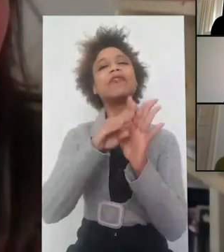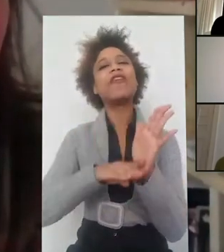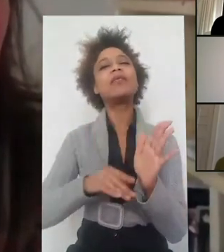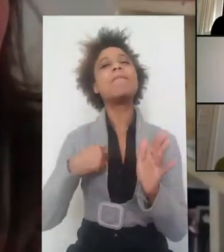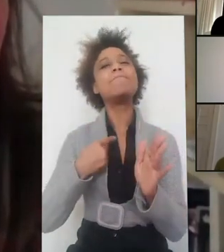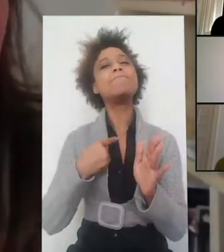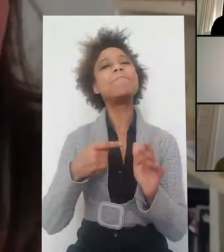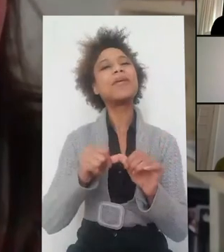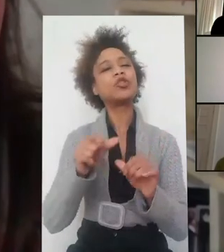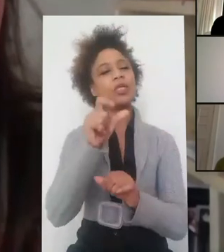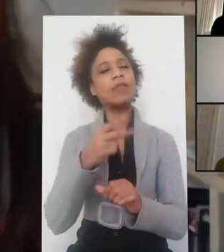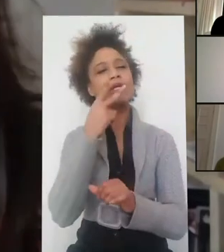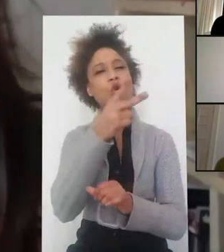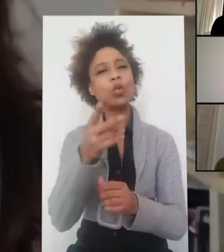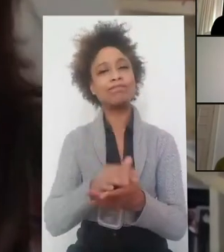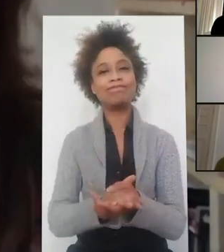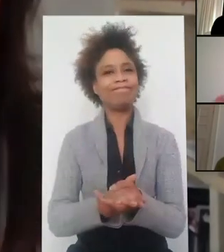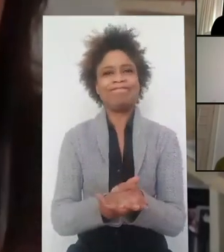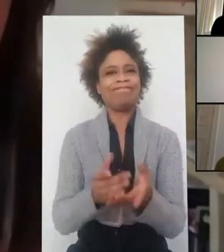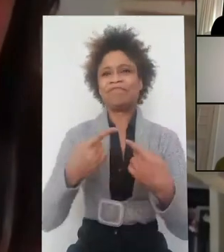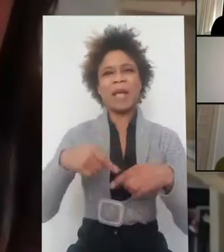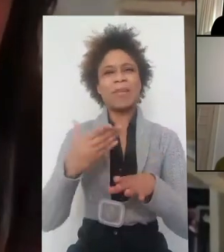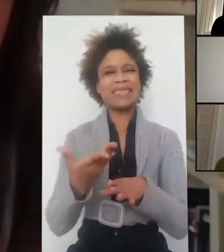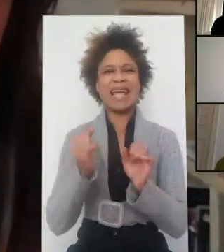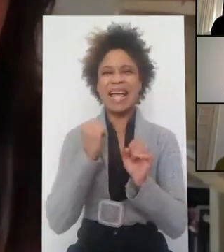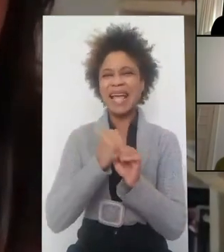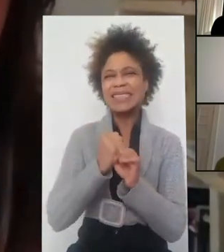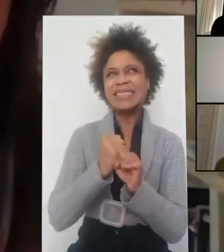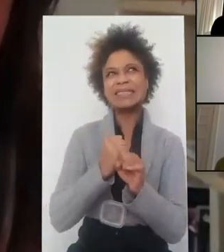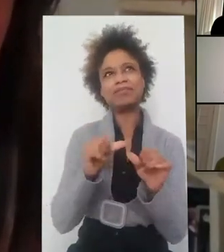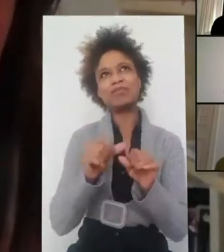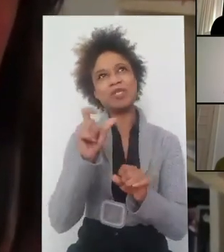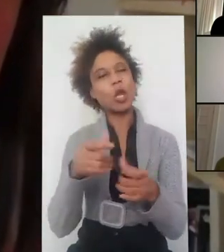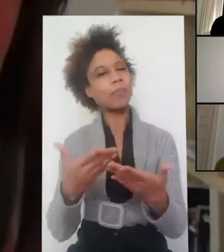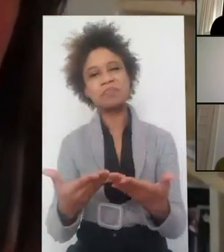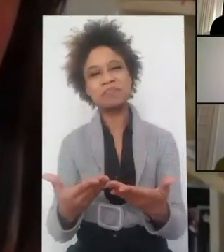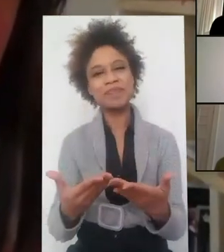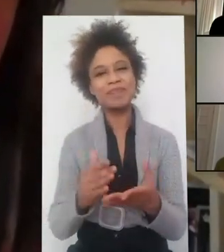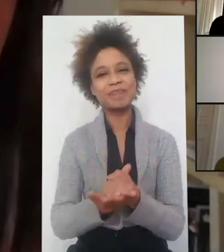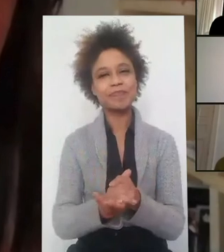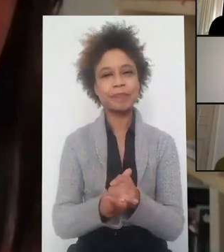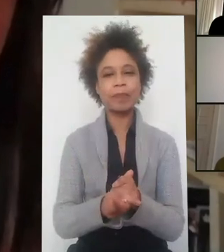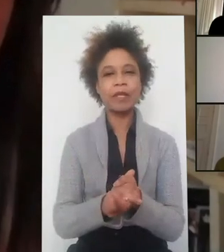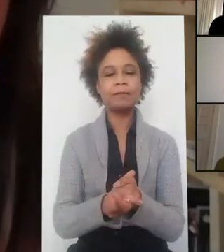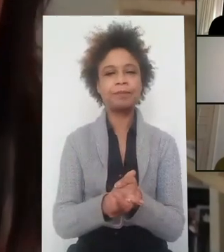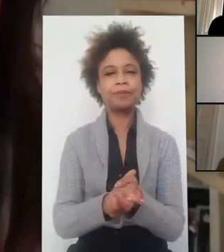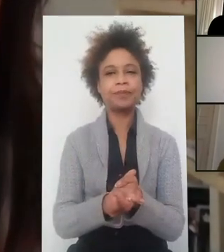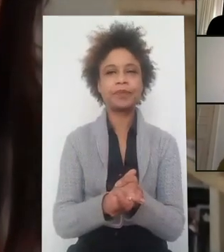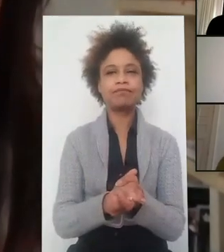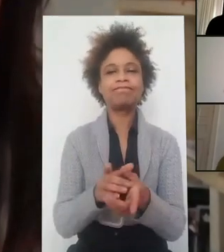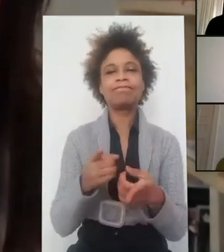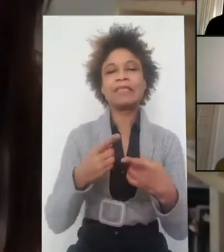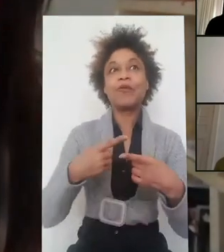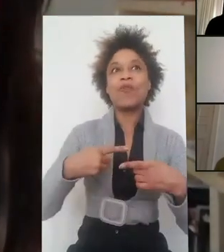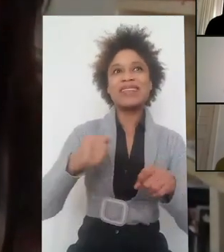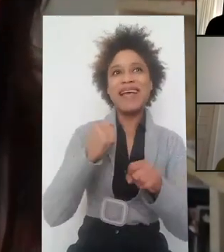En er zit ook een stukje gelijke behandeling in, wat heel belangrijk is. Iedereen die naar ons festival